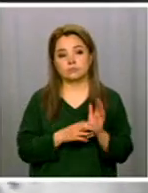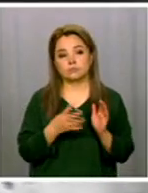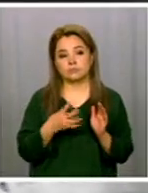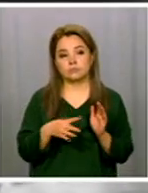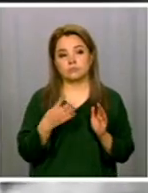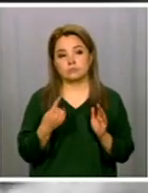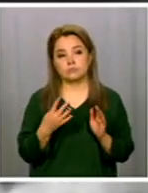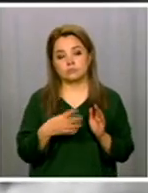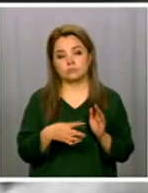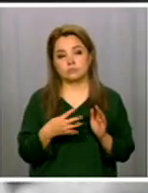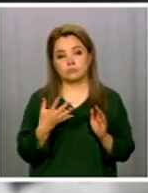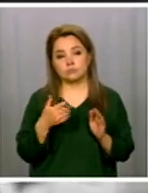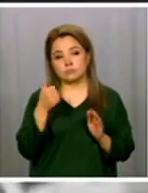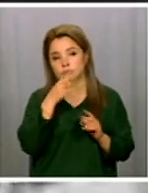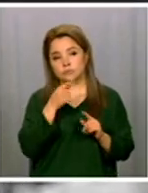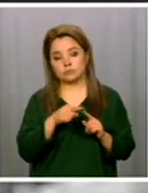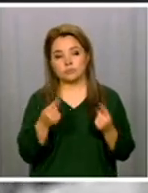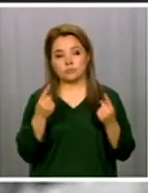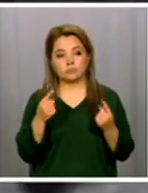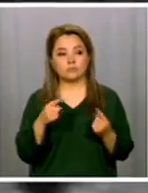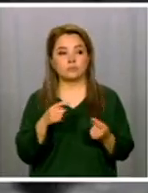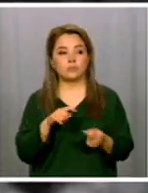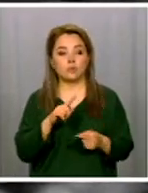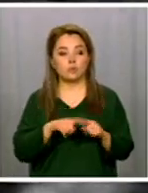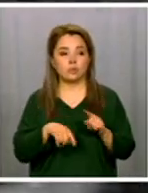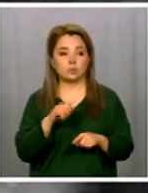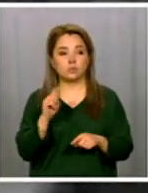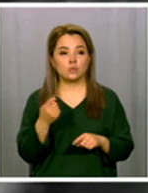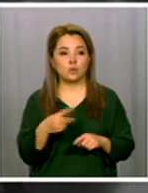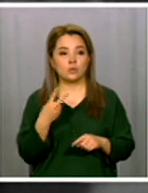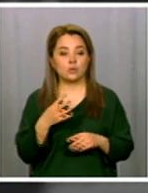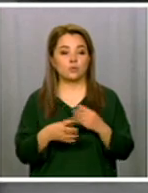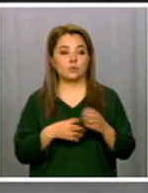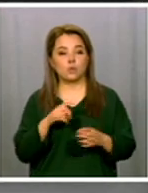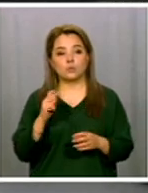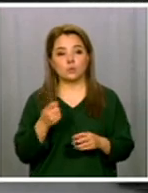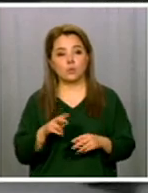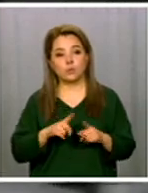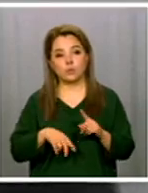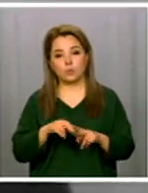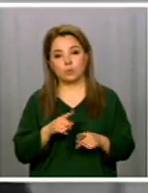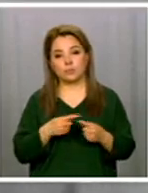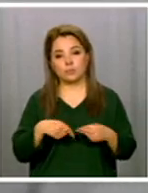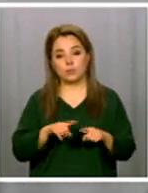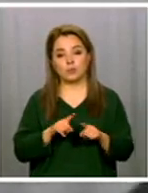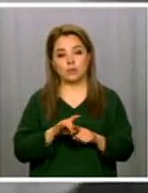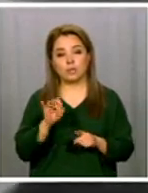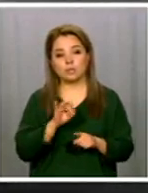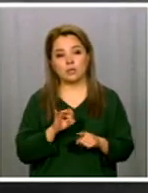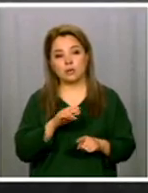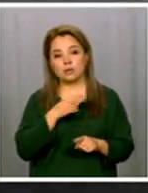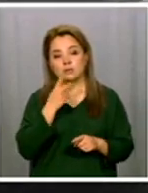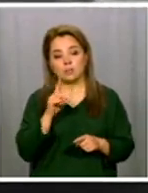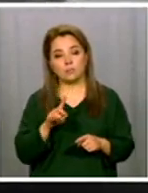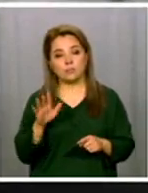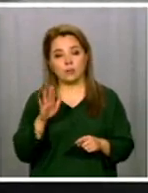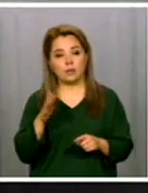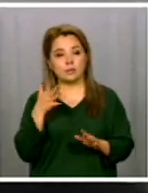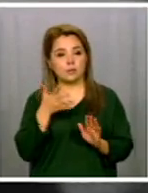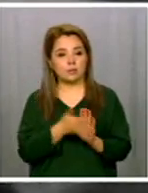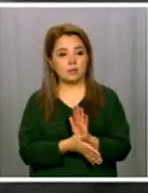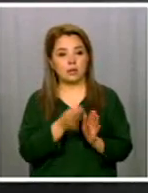1941-45 жылдардағы Кеңес одағының Ұлы Отан соғысы екінші дүниежүзілік соғыстың құрамдас бөлігі ретінде тарихқа мәнгенді. Бұл